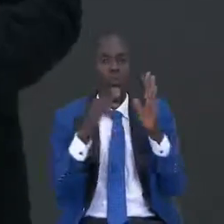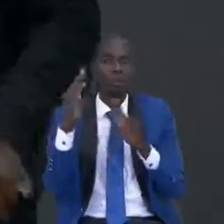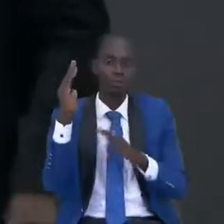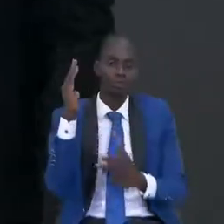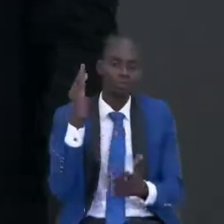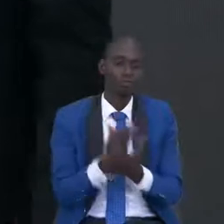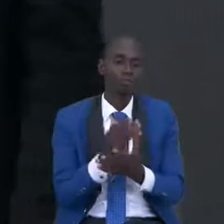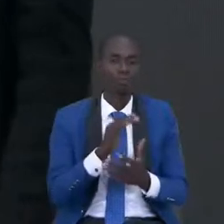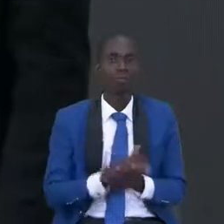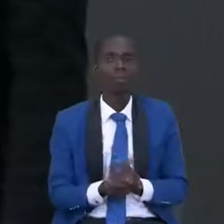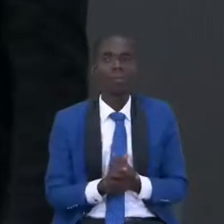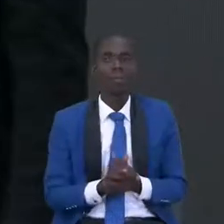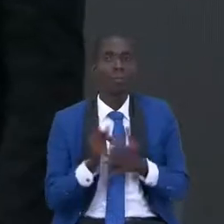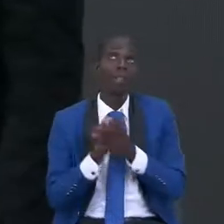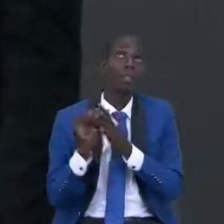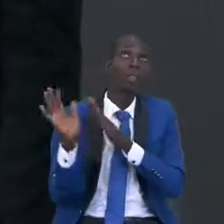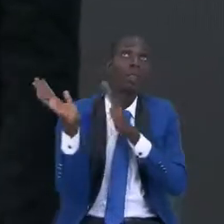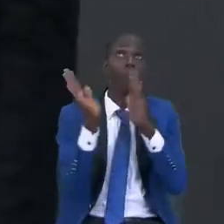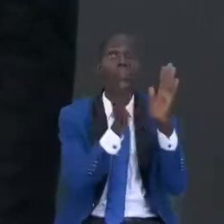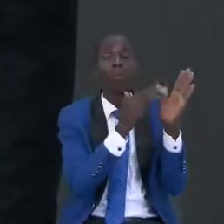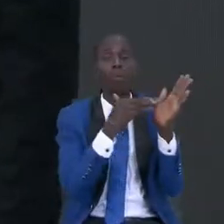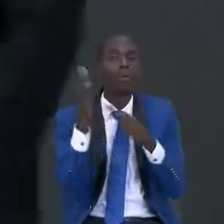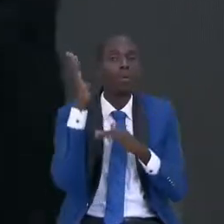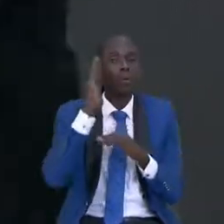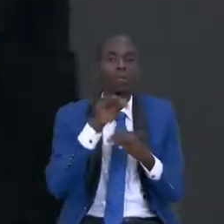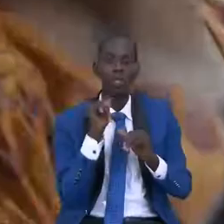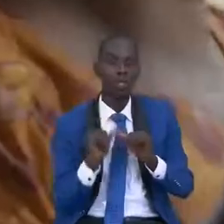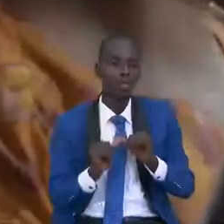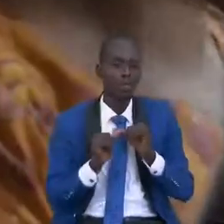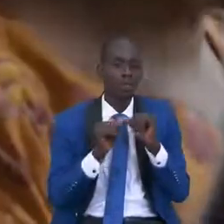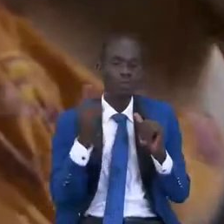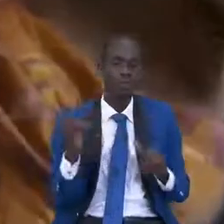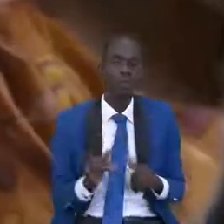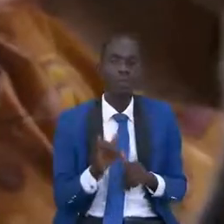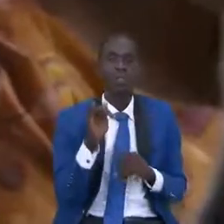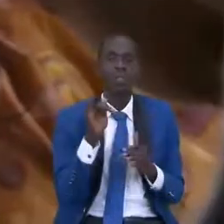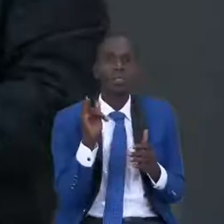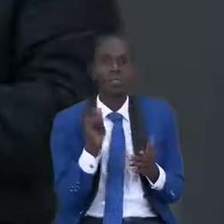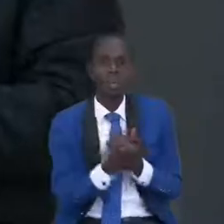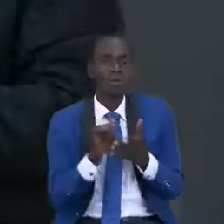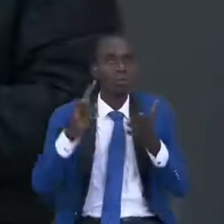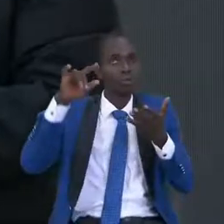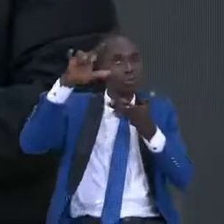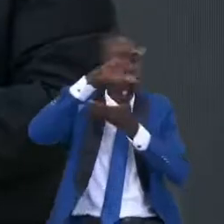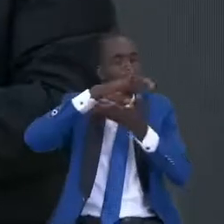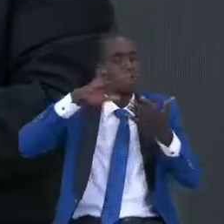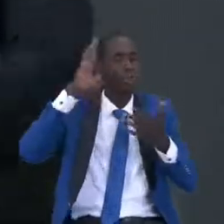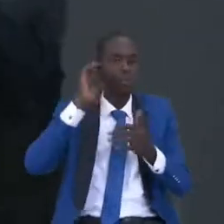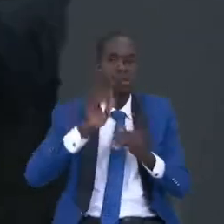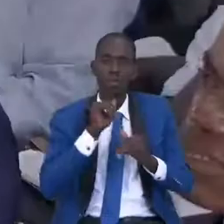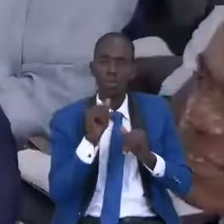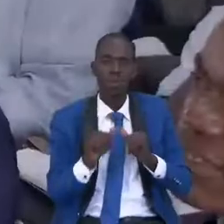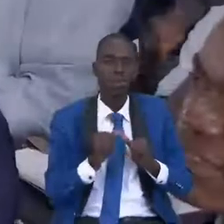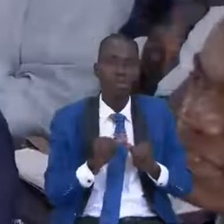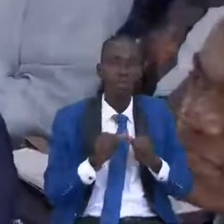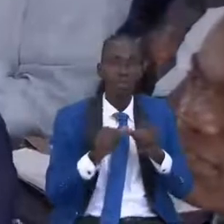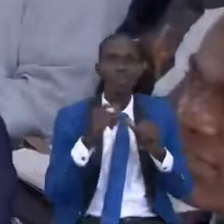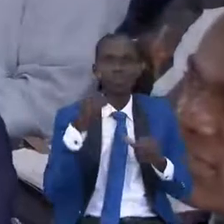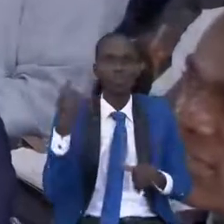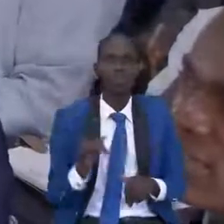Ce vent ne va plus continuer, ne va pas continuer pour toujours. Cette tempête ne va pas continuer pour toujours.